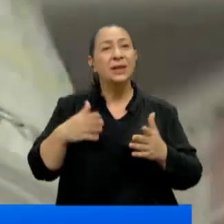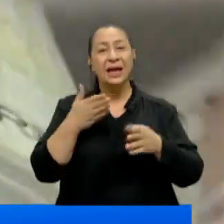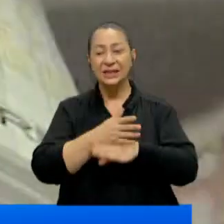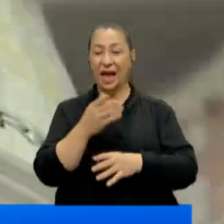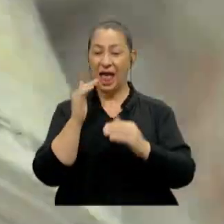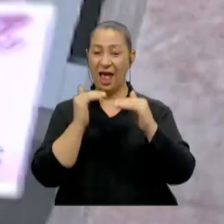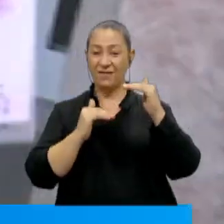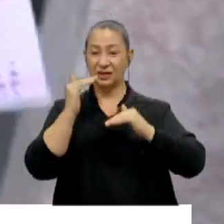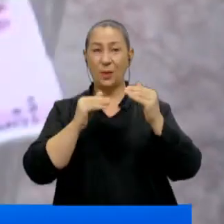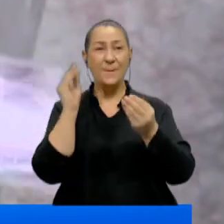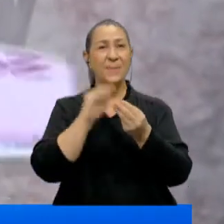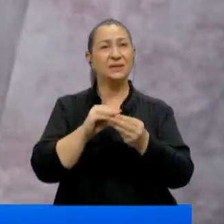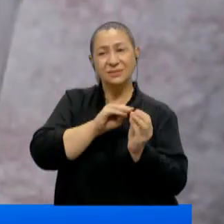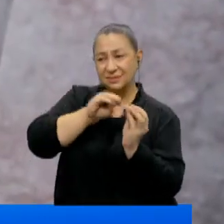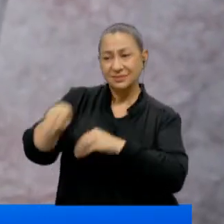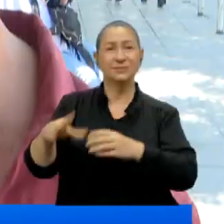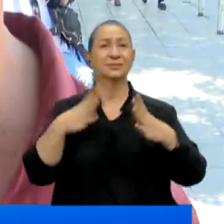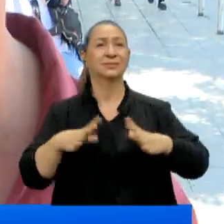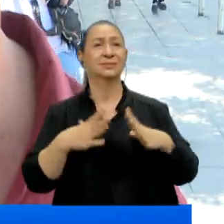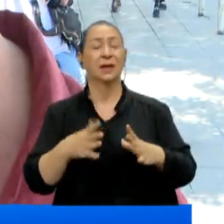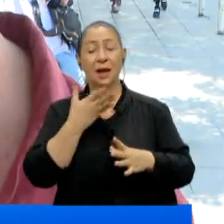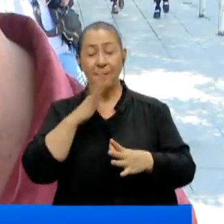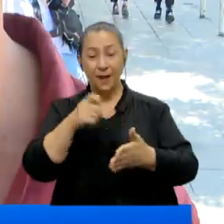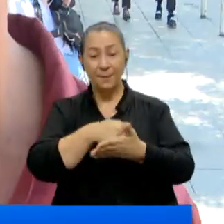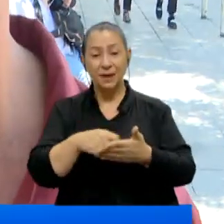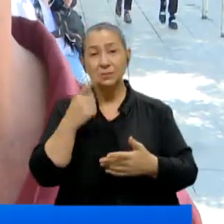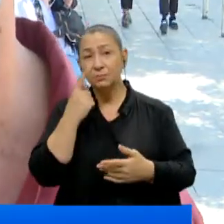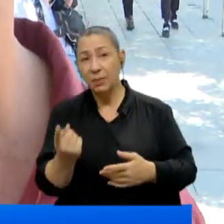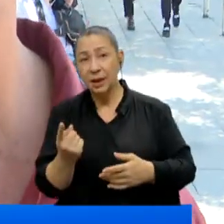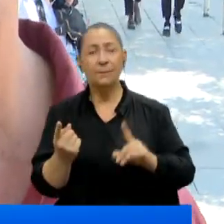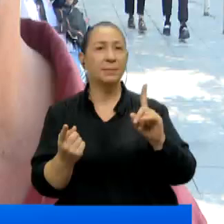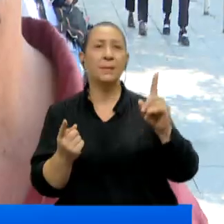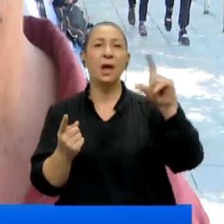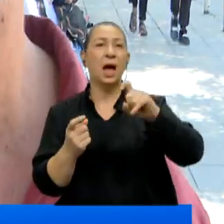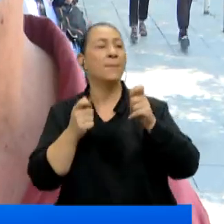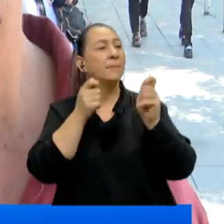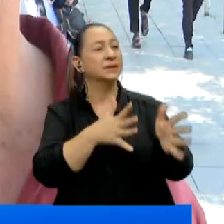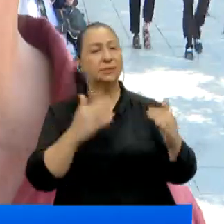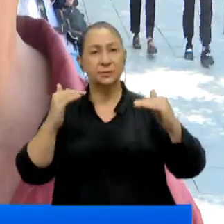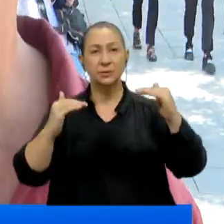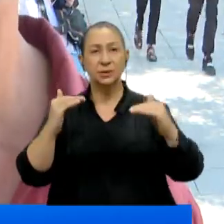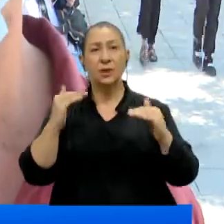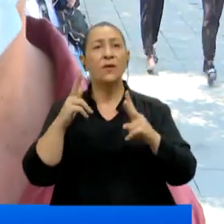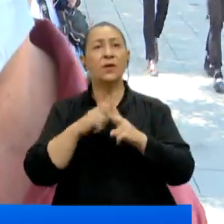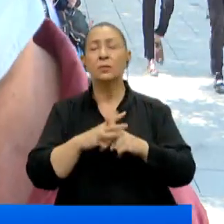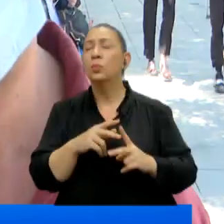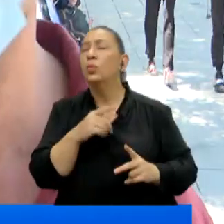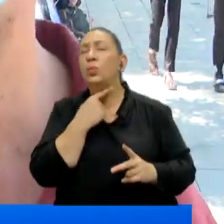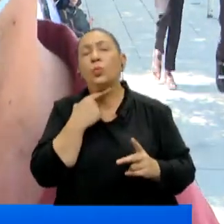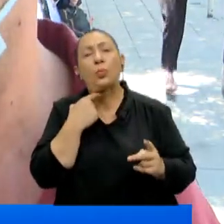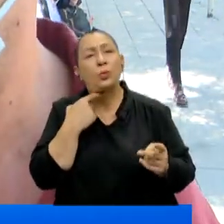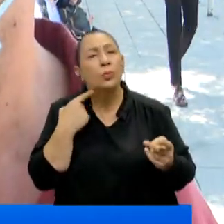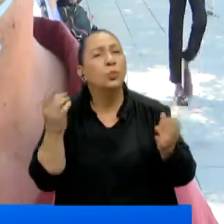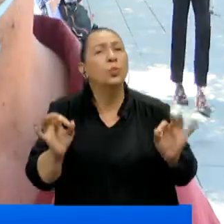gerçek enflasyonun maaşlarına yansıtılması. Emekli maaşınıza bakın. Bir de aylık giderlerinize bakın. Mümkün faturaları.